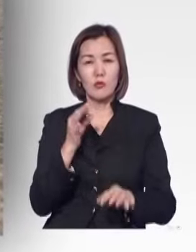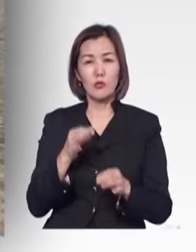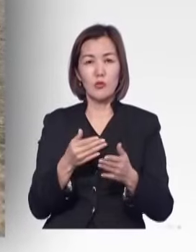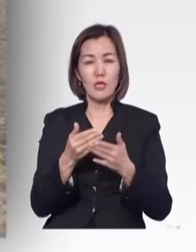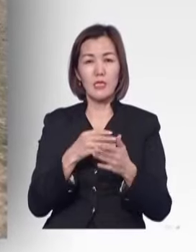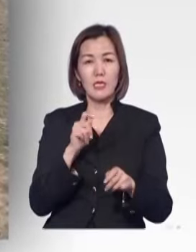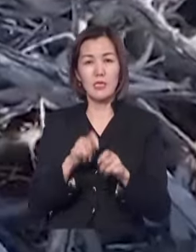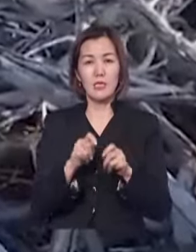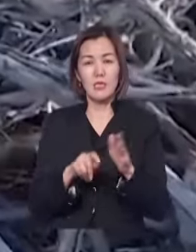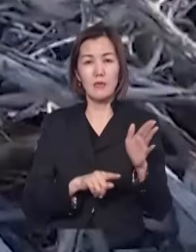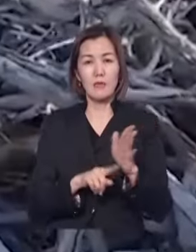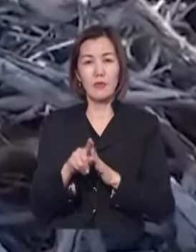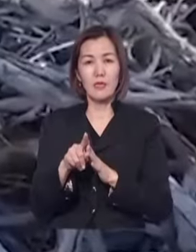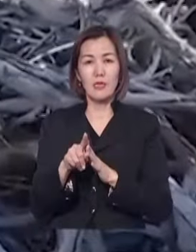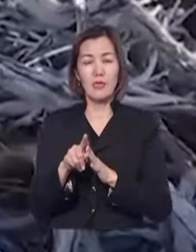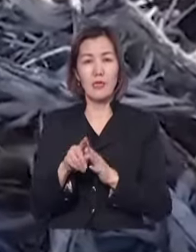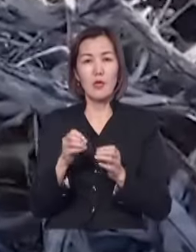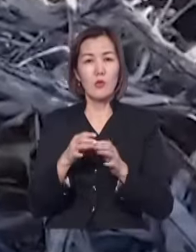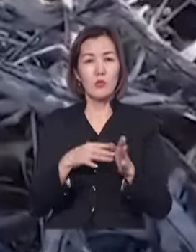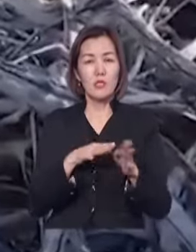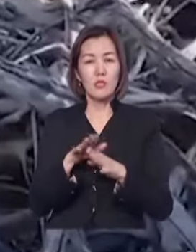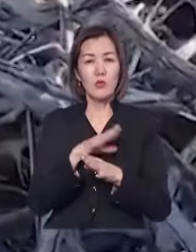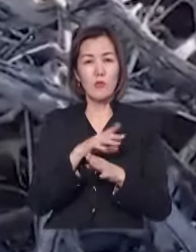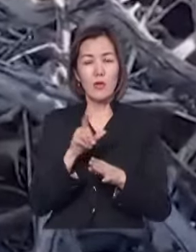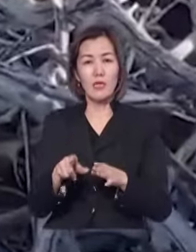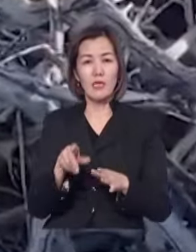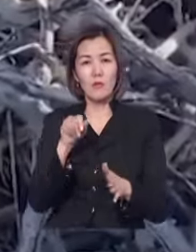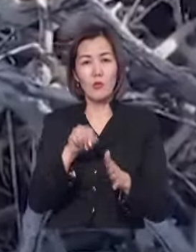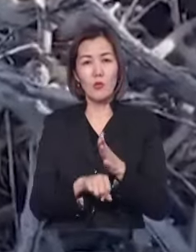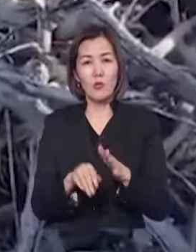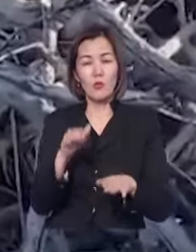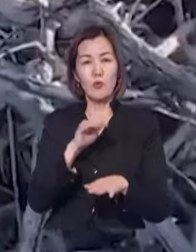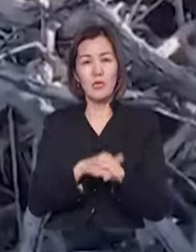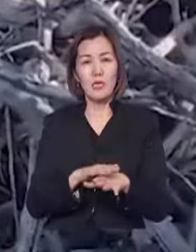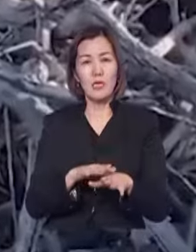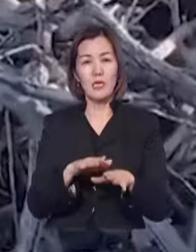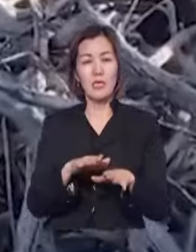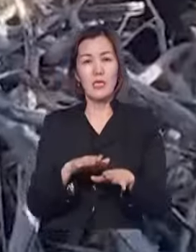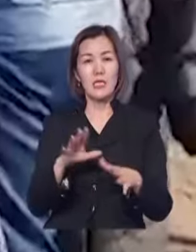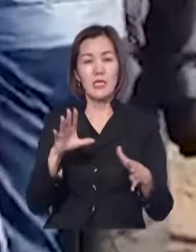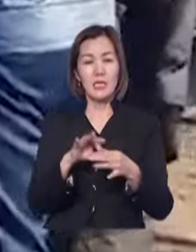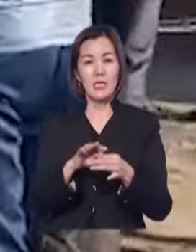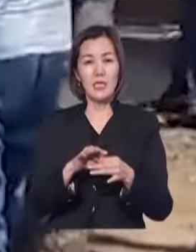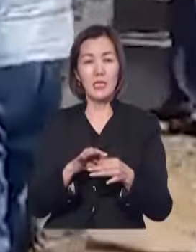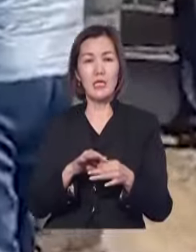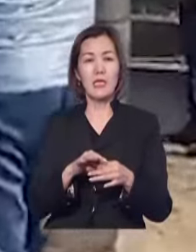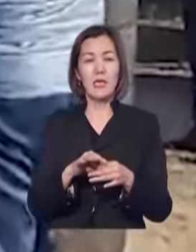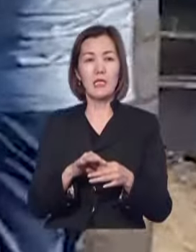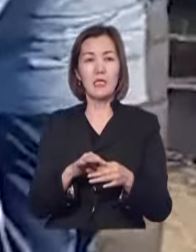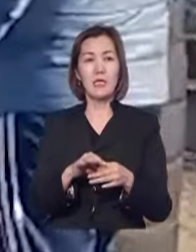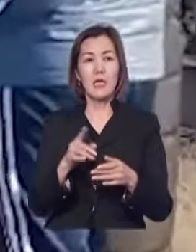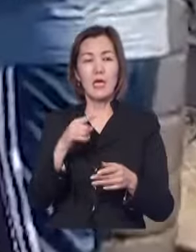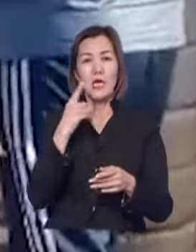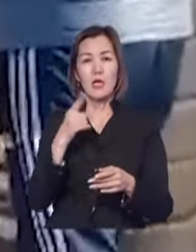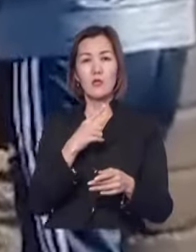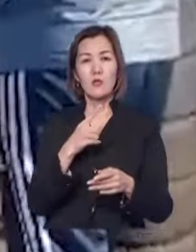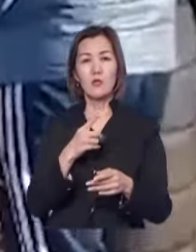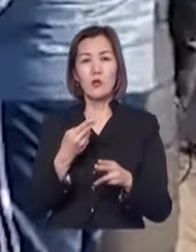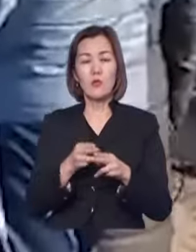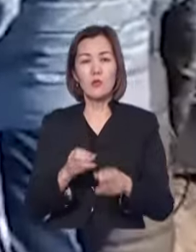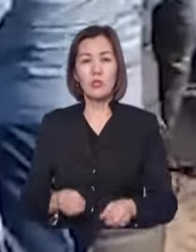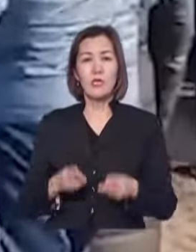тергеп тексерулердің бірыңғай тізілімінде кәмелетке толмаған адамды өлтіру дерегі тіркелген. Құзырлы органның хабарлауынша осы